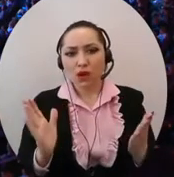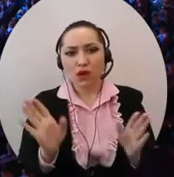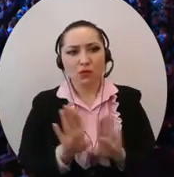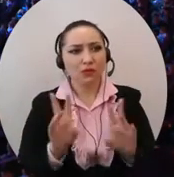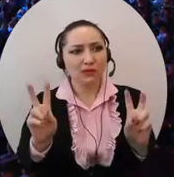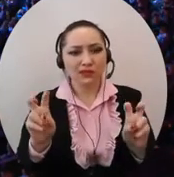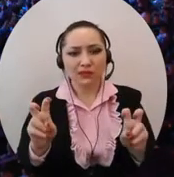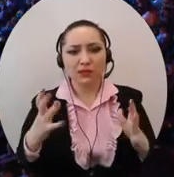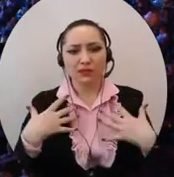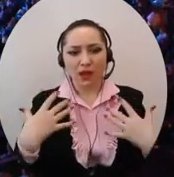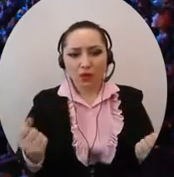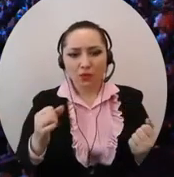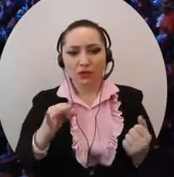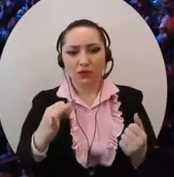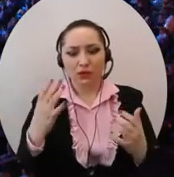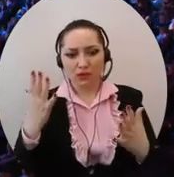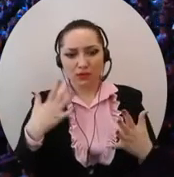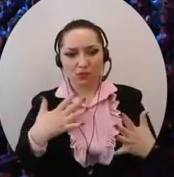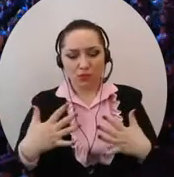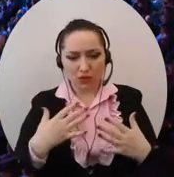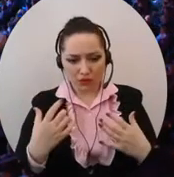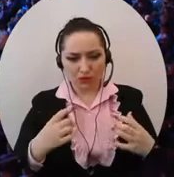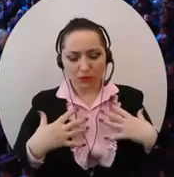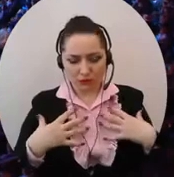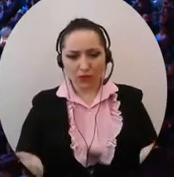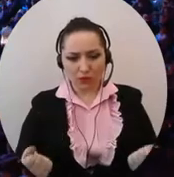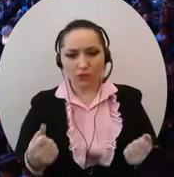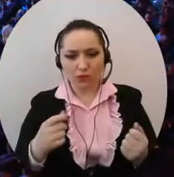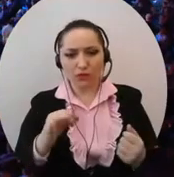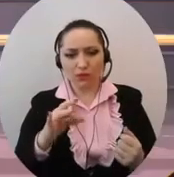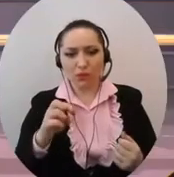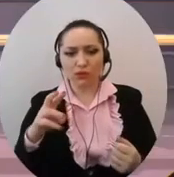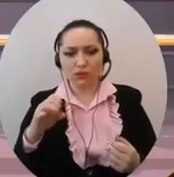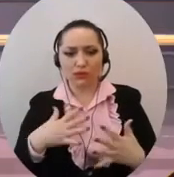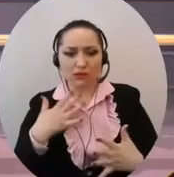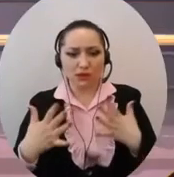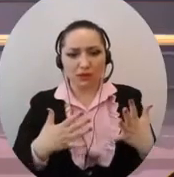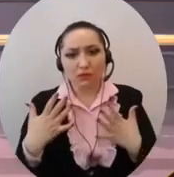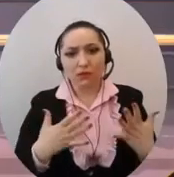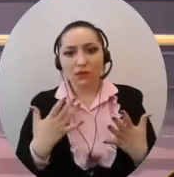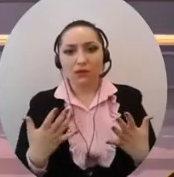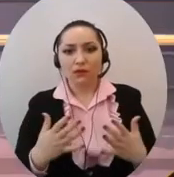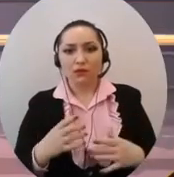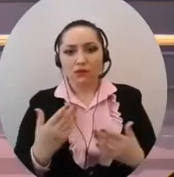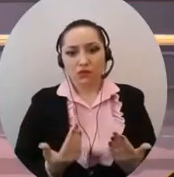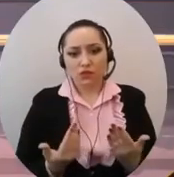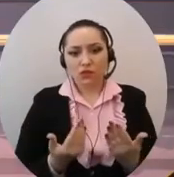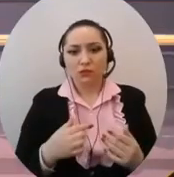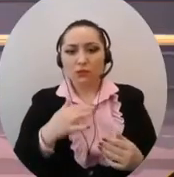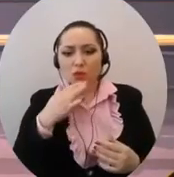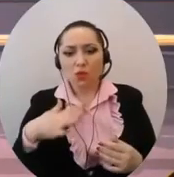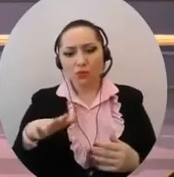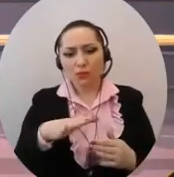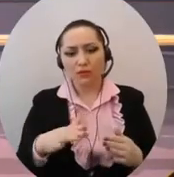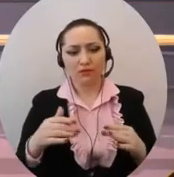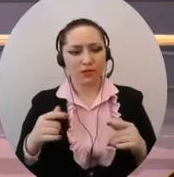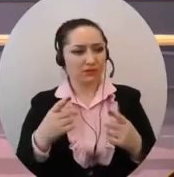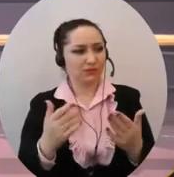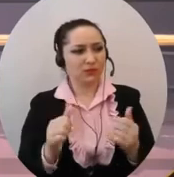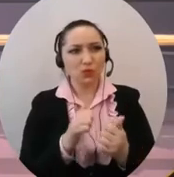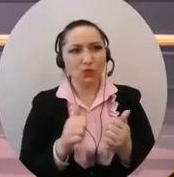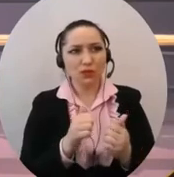иммунитет кожи. При наших условиях жизни, когда мы много находимся в помещениях сухих, когда мы